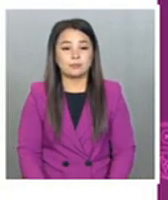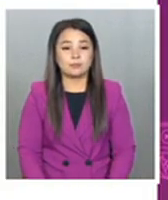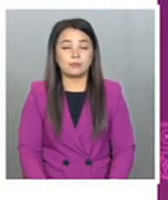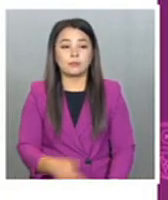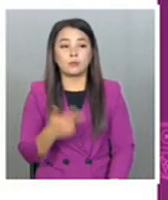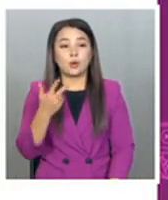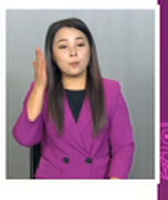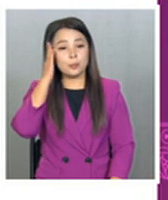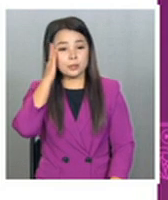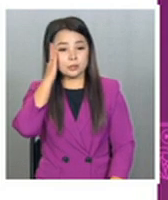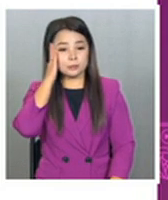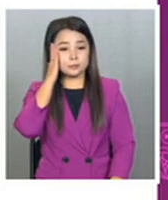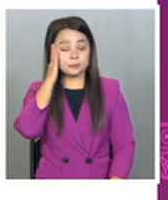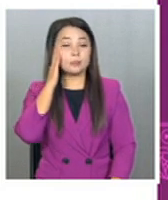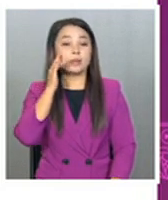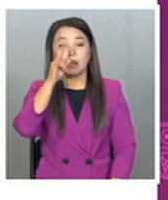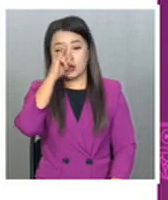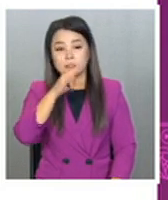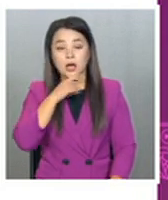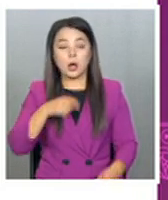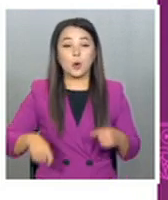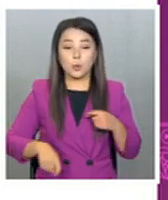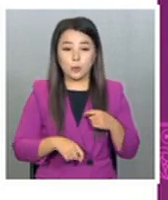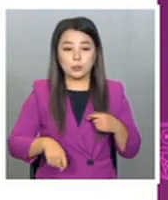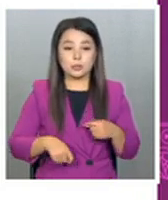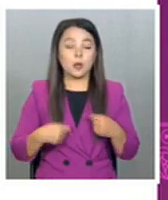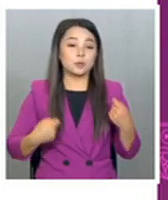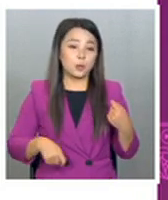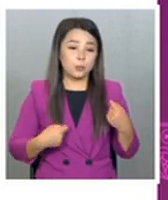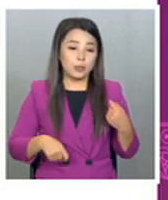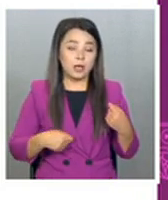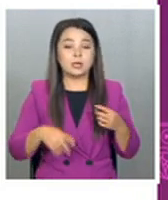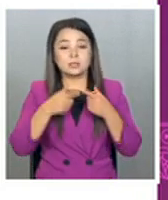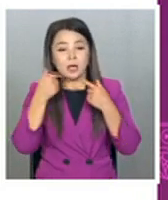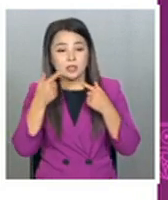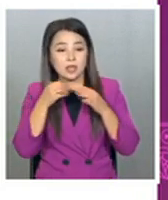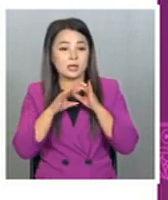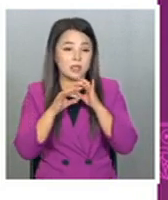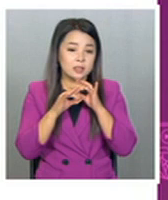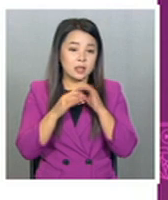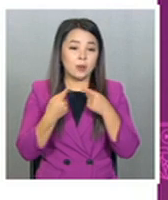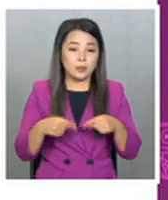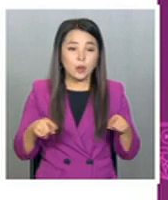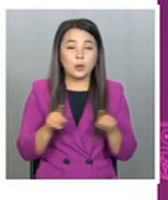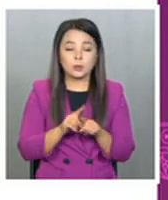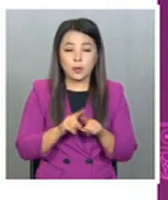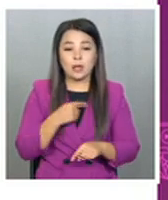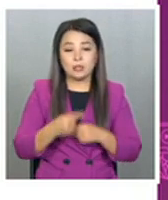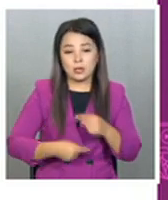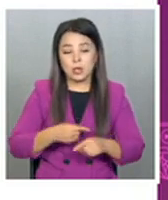Үшінші пікір. Қазақтың қобыз, домбыра, сыбызғы, сазсырнай және басқа да дәстүрлі